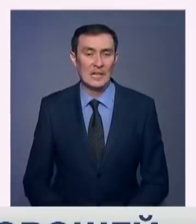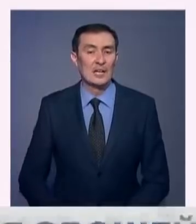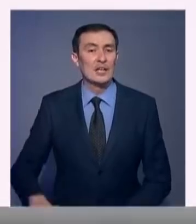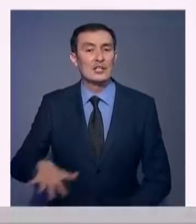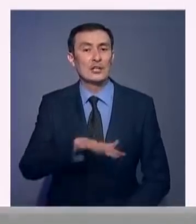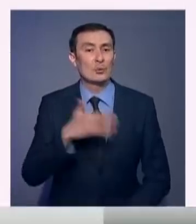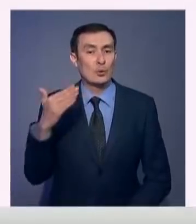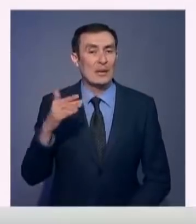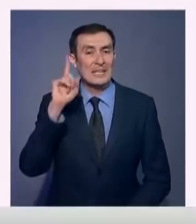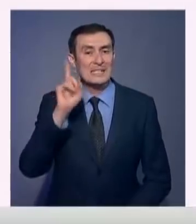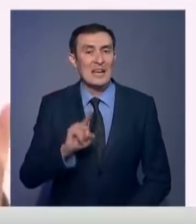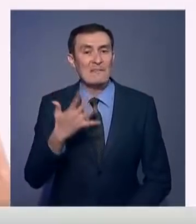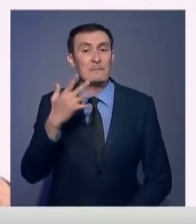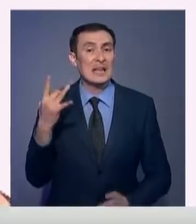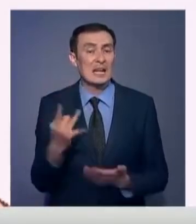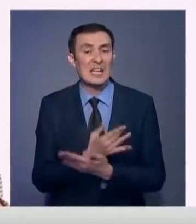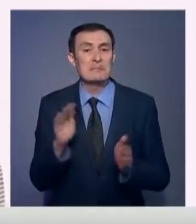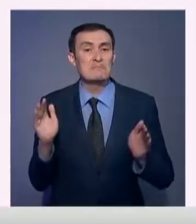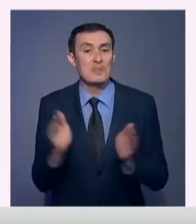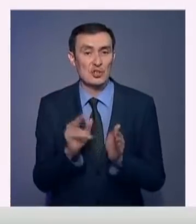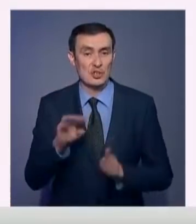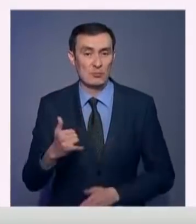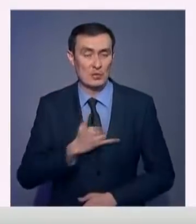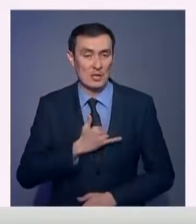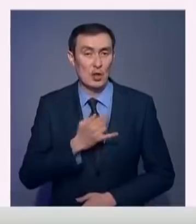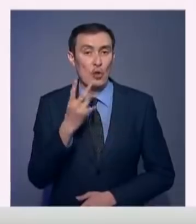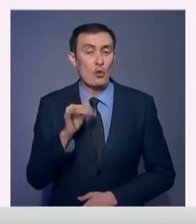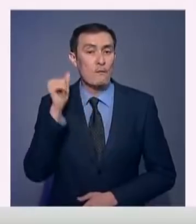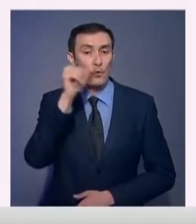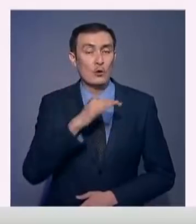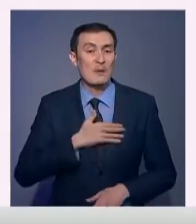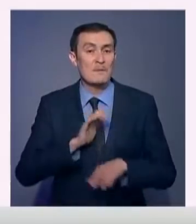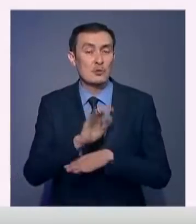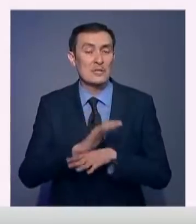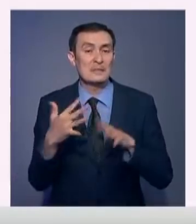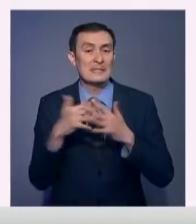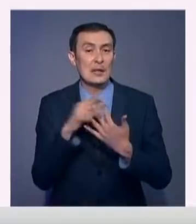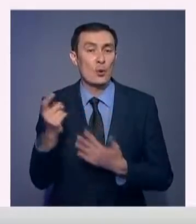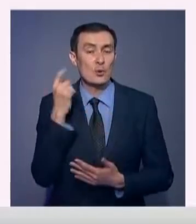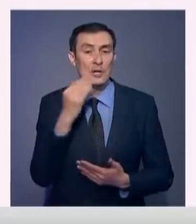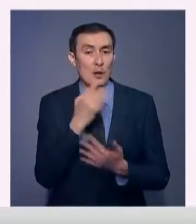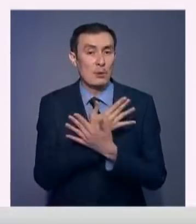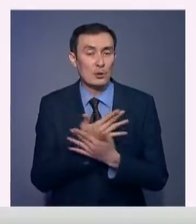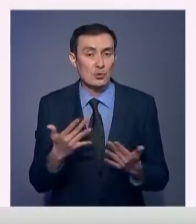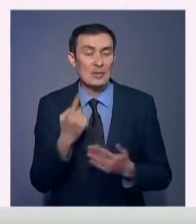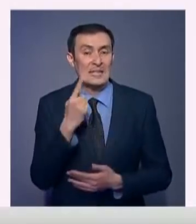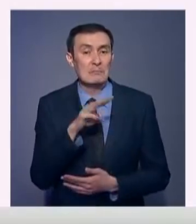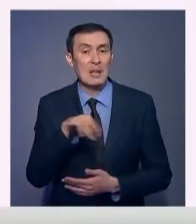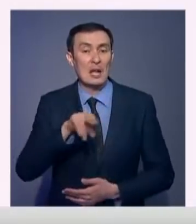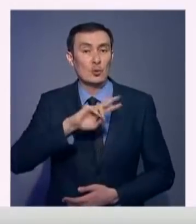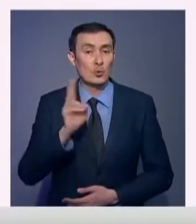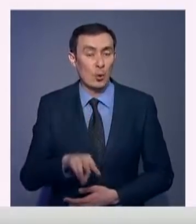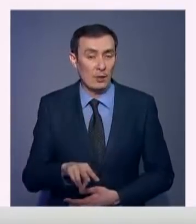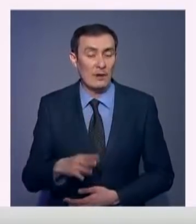Территория Израиля в 5 раз меньше территории Казахстана. Однако в год мы производим сельскохозяйственную продукцию на 1 миллиард